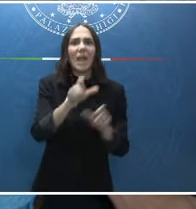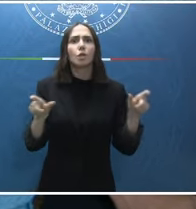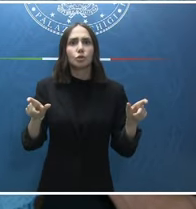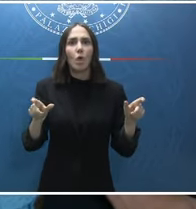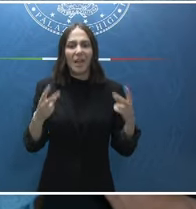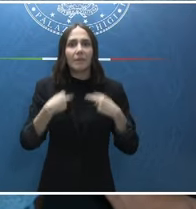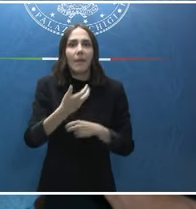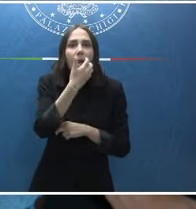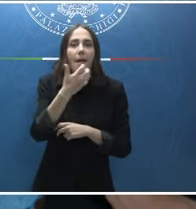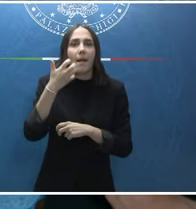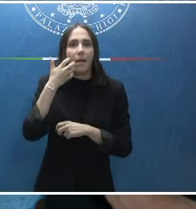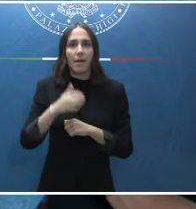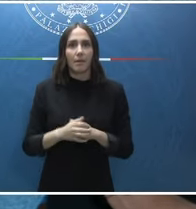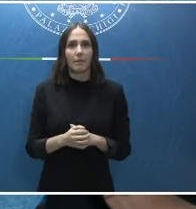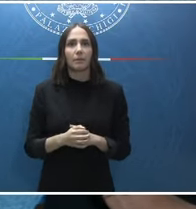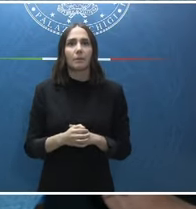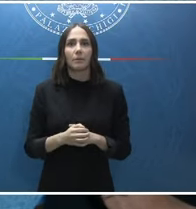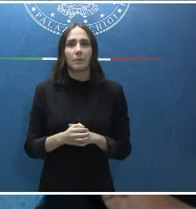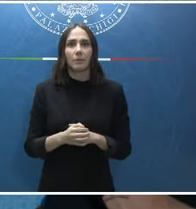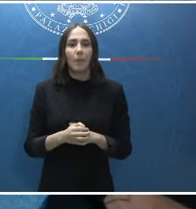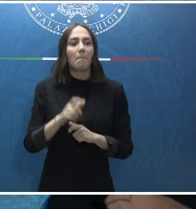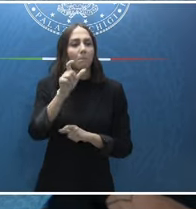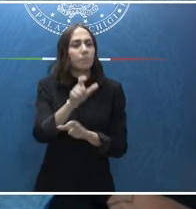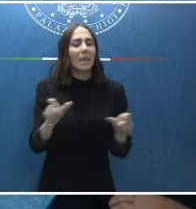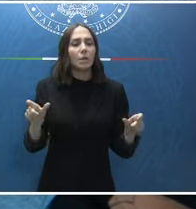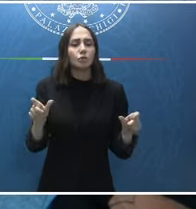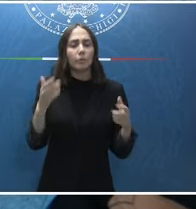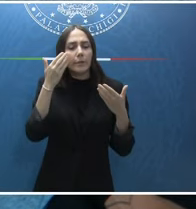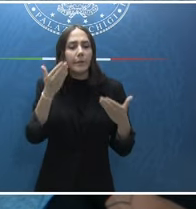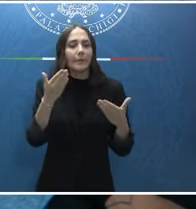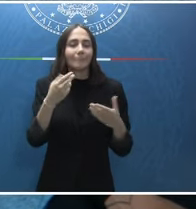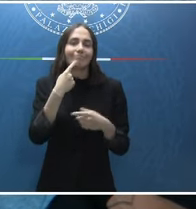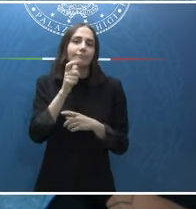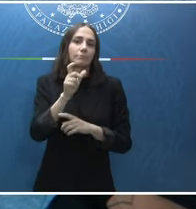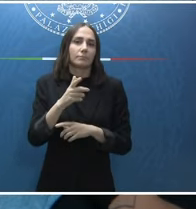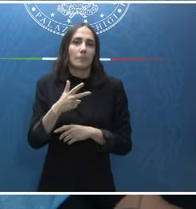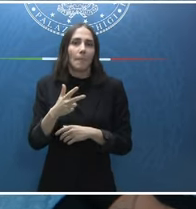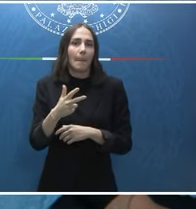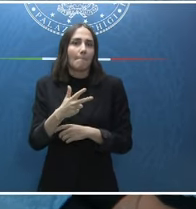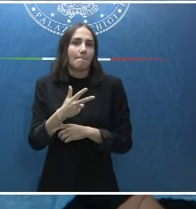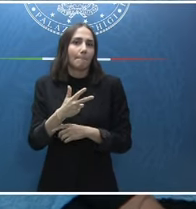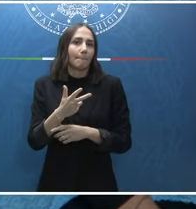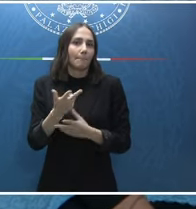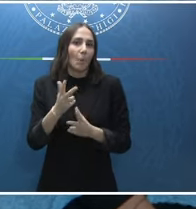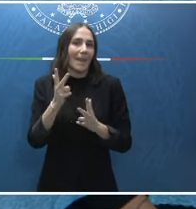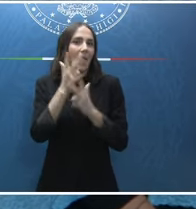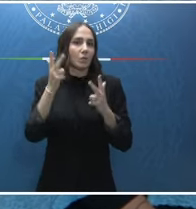vita e purtroppo sono persone che, lo dico in termini religiosi, sono stati schiodati dalla